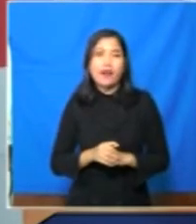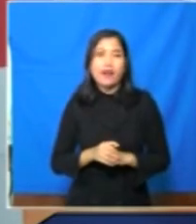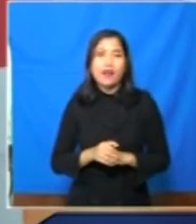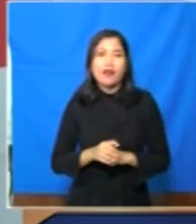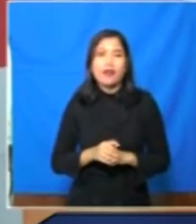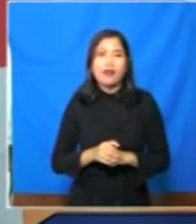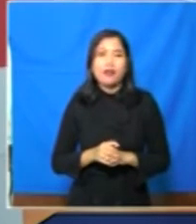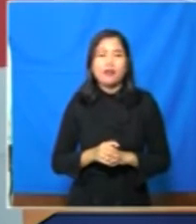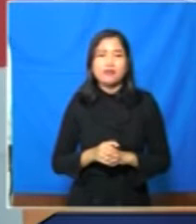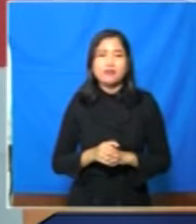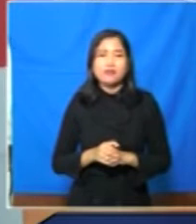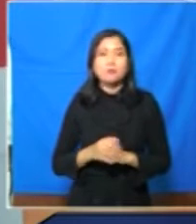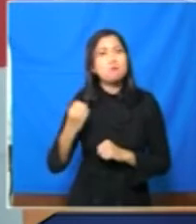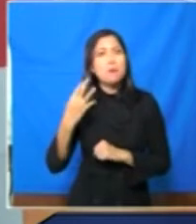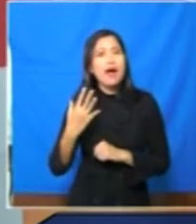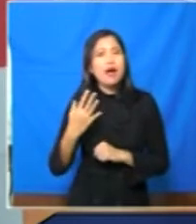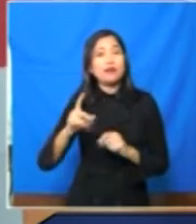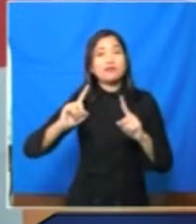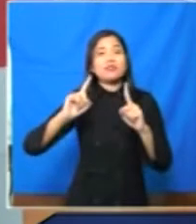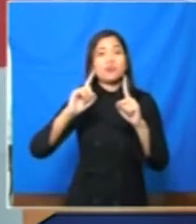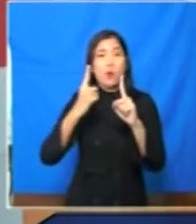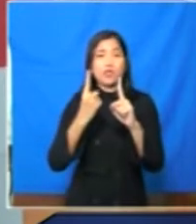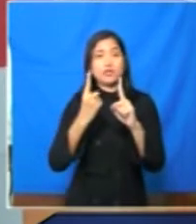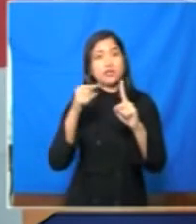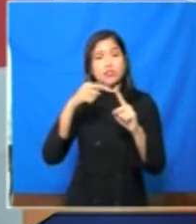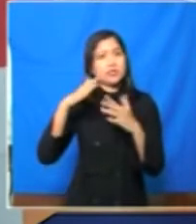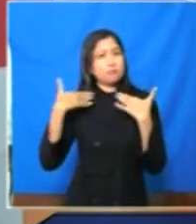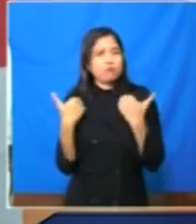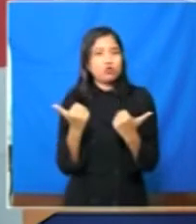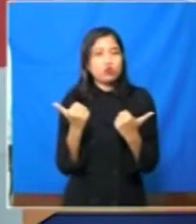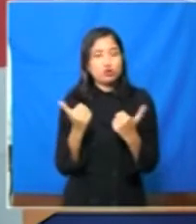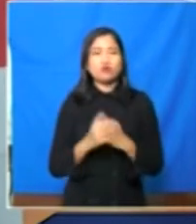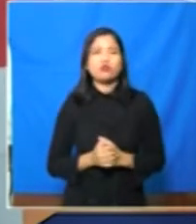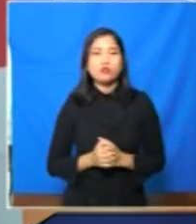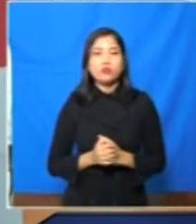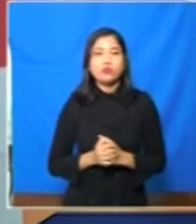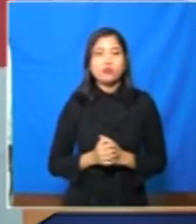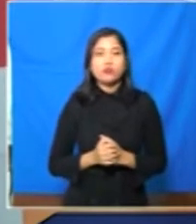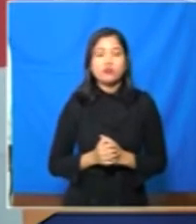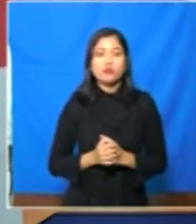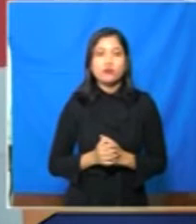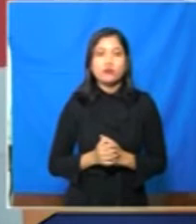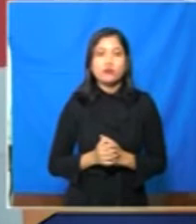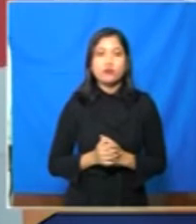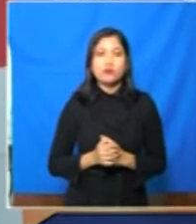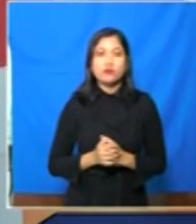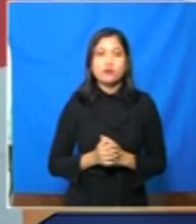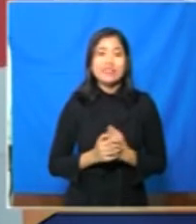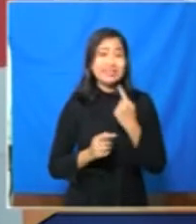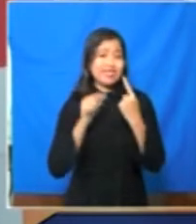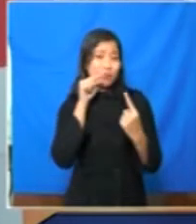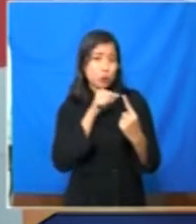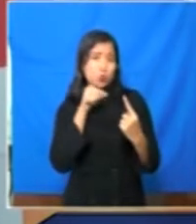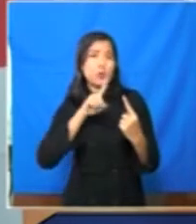kita laporkan adalah 11 kasus bisa dipulangkan rinciannya adalah satu kasus dari Banten